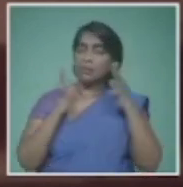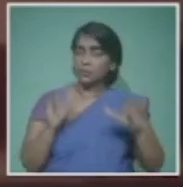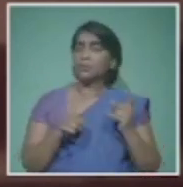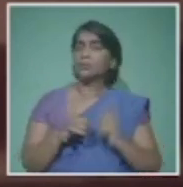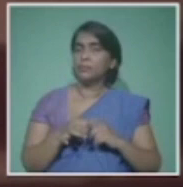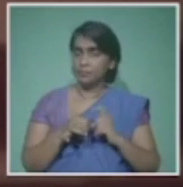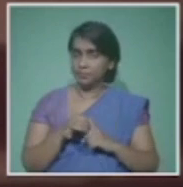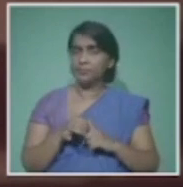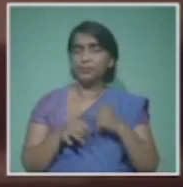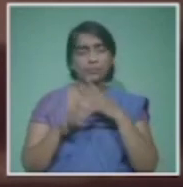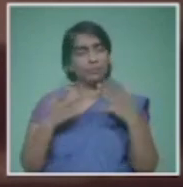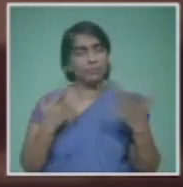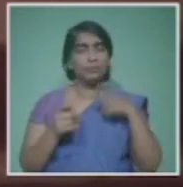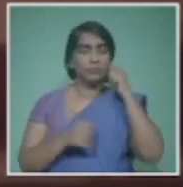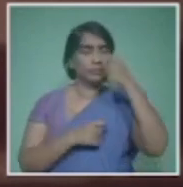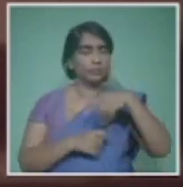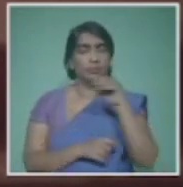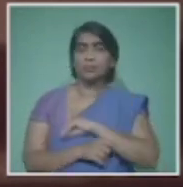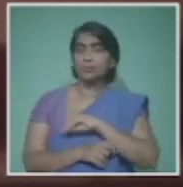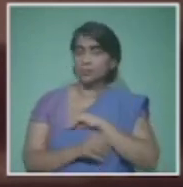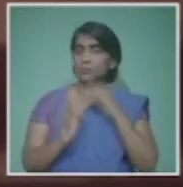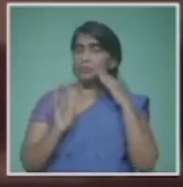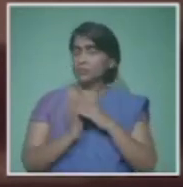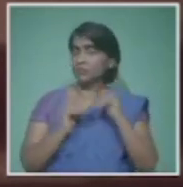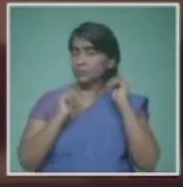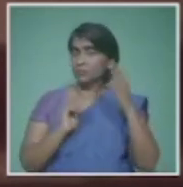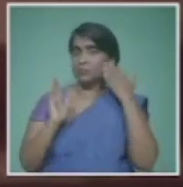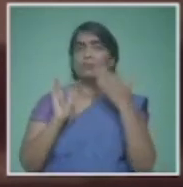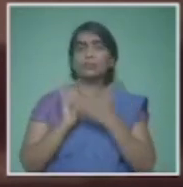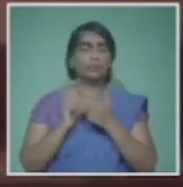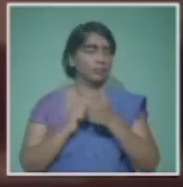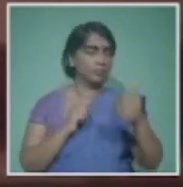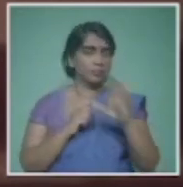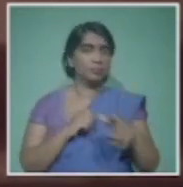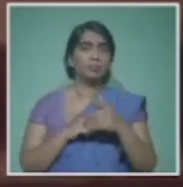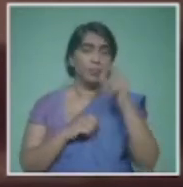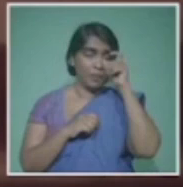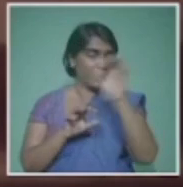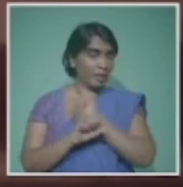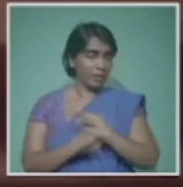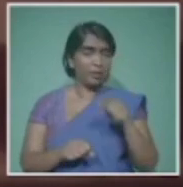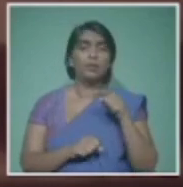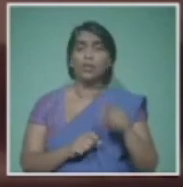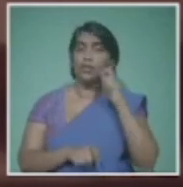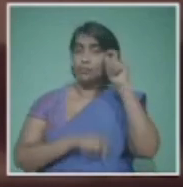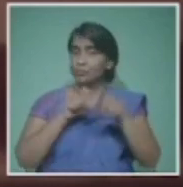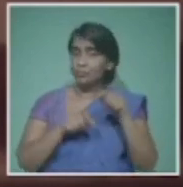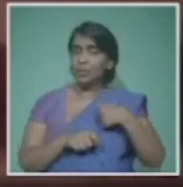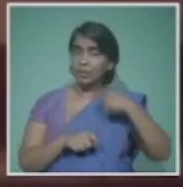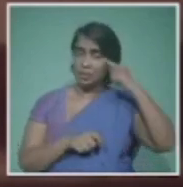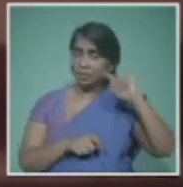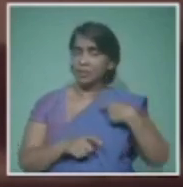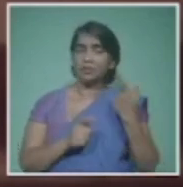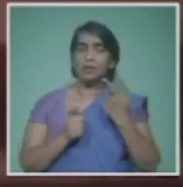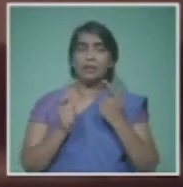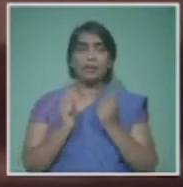ප්‍රශ්නයක්. එහෙම නැතුව ජනතාවගේ ආදායම් මාර්ග ගැන යථාර්ථවාදීව සලකා බලමින් බලන්නේ නැතුව ජනතාවගෙන් හිතුමතේට